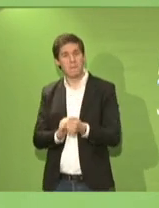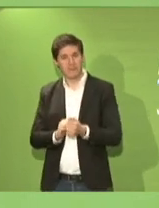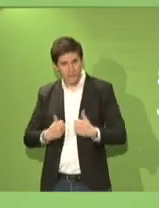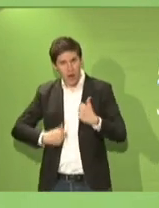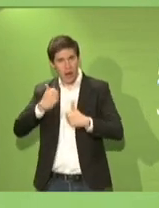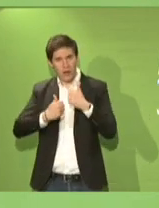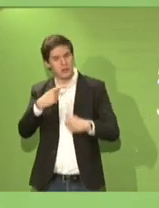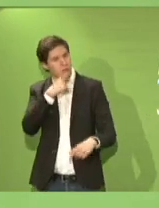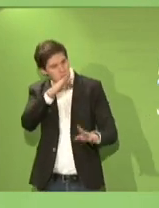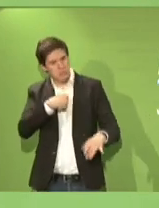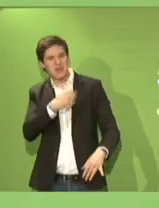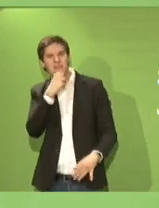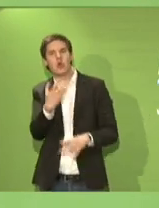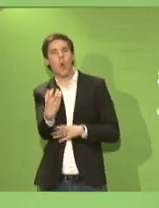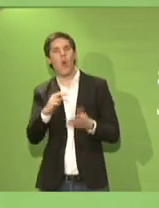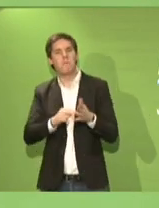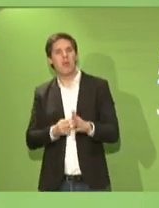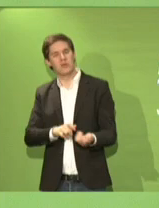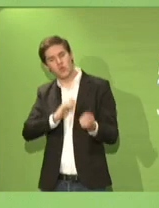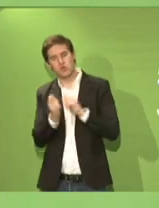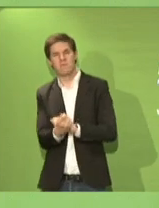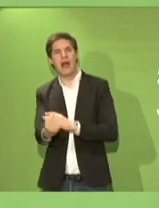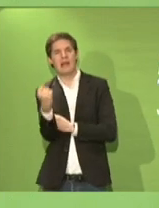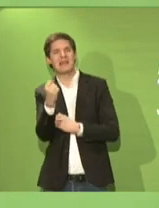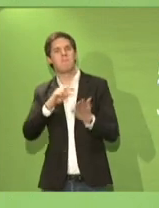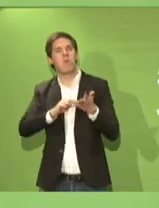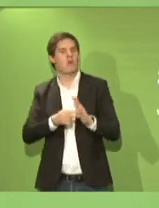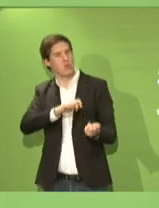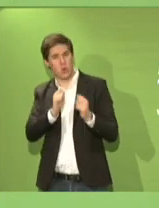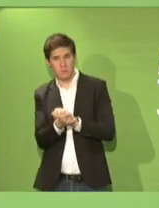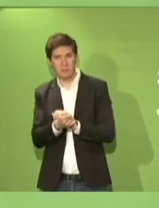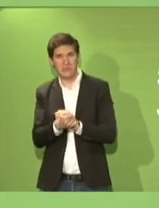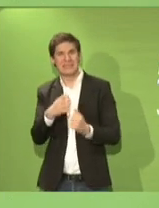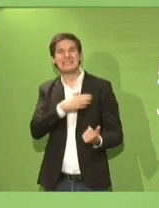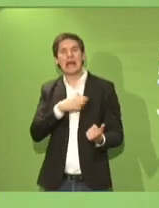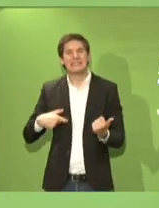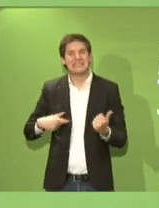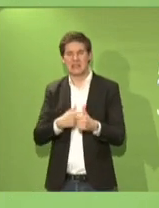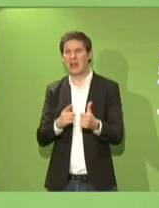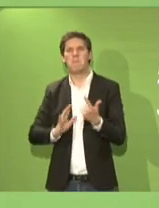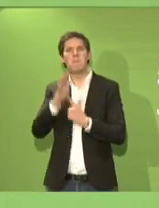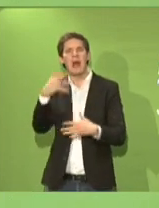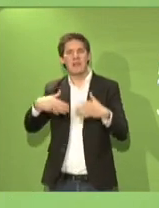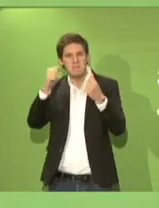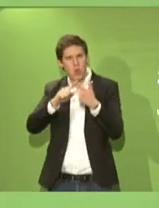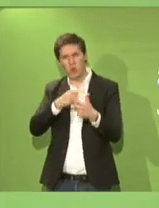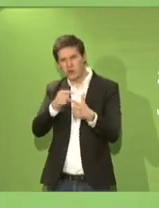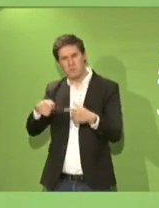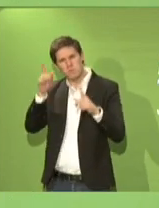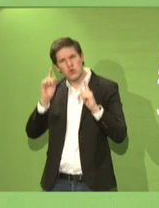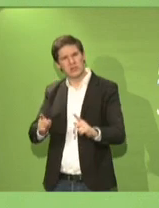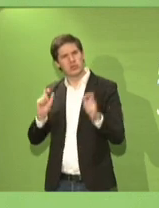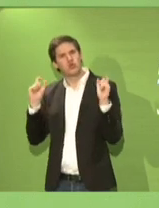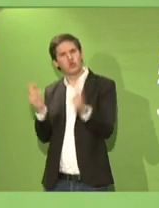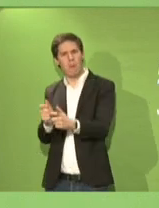eine andere Kohlepolitik. Dass es in Sachsen und in Brandenburg auch zu einem Stopp des Abbaggerns kommt. Es wurden jetzt gerade